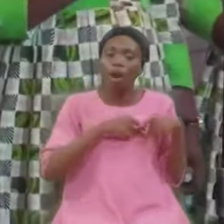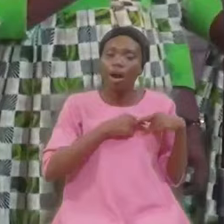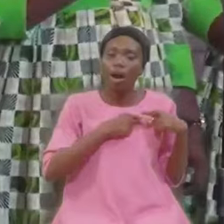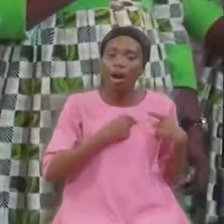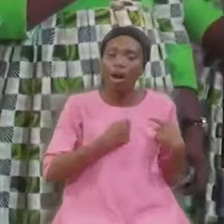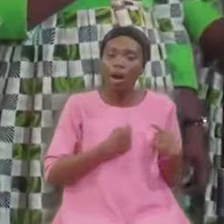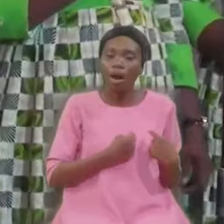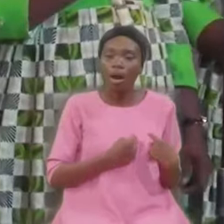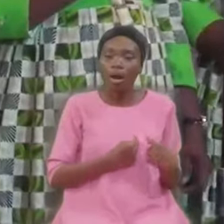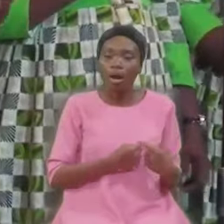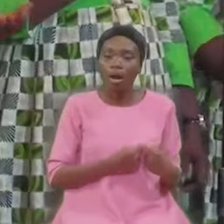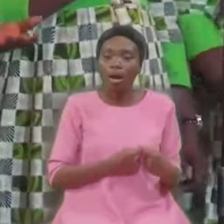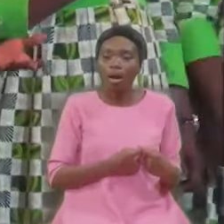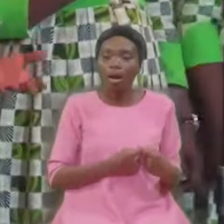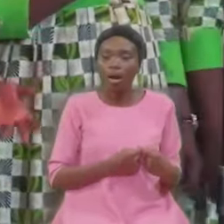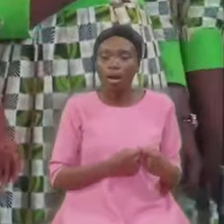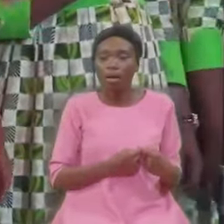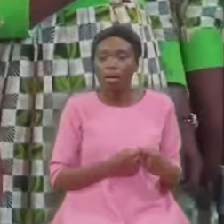ton